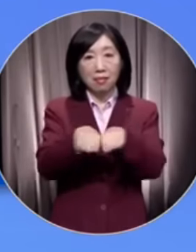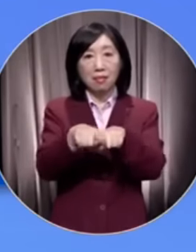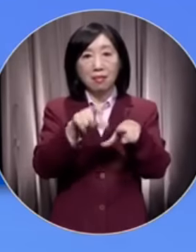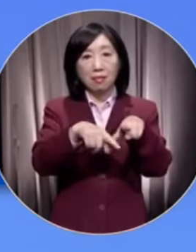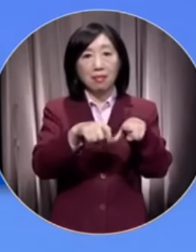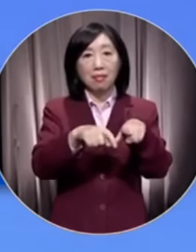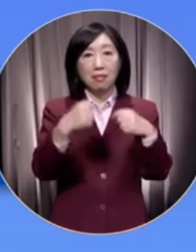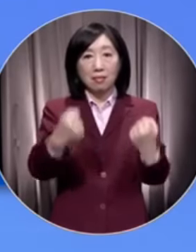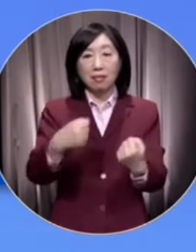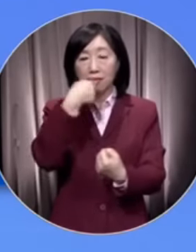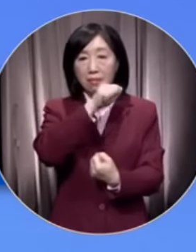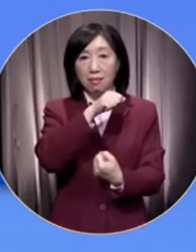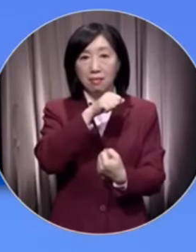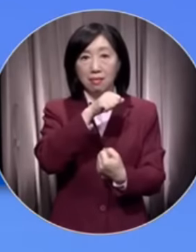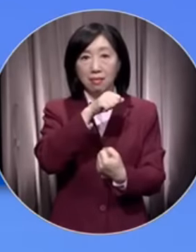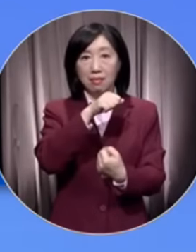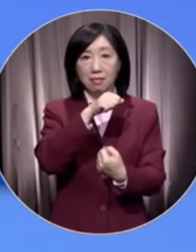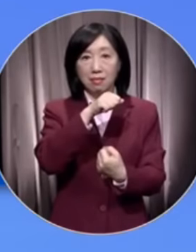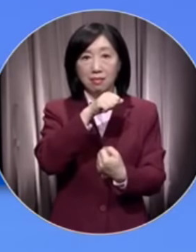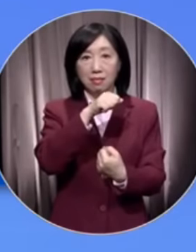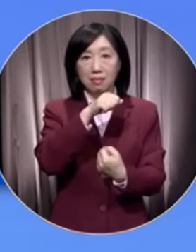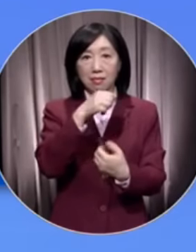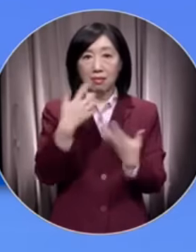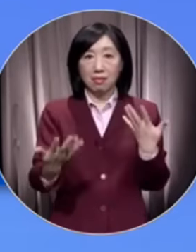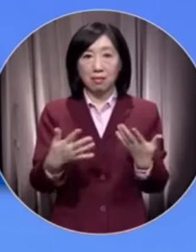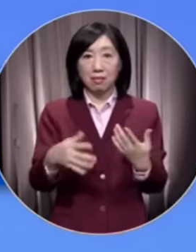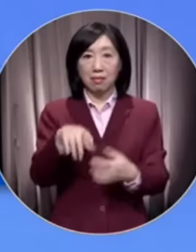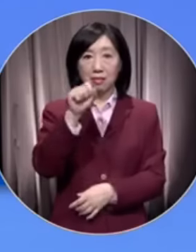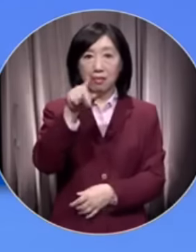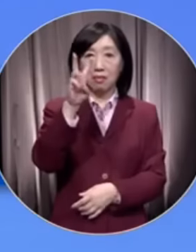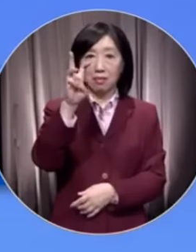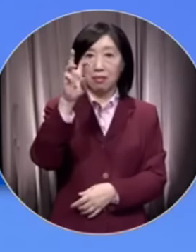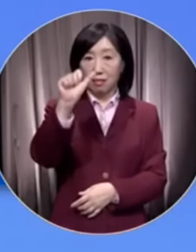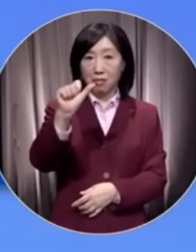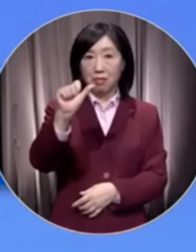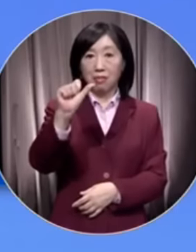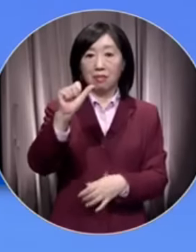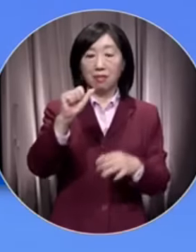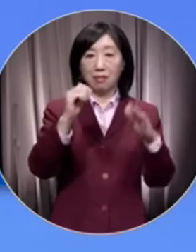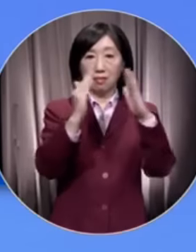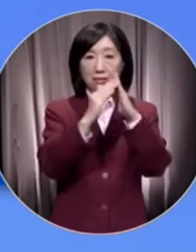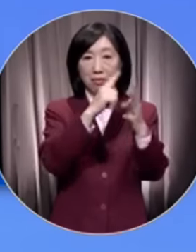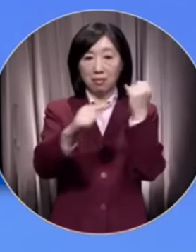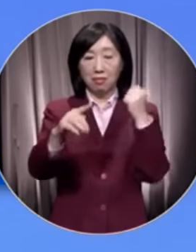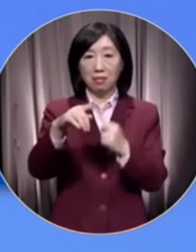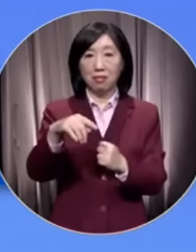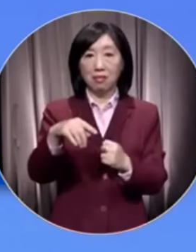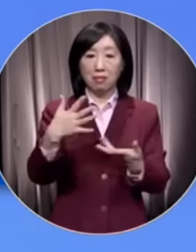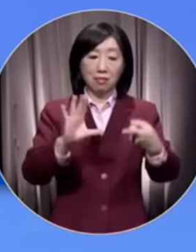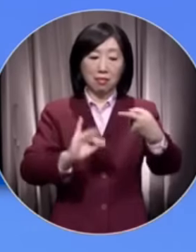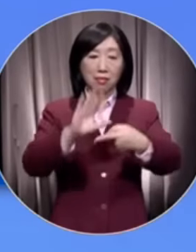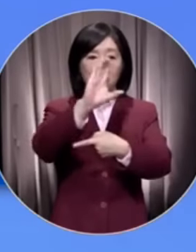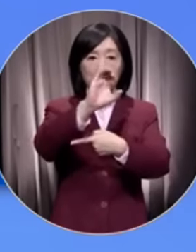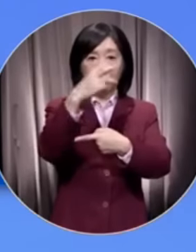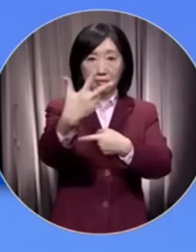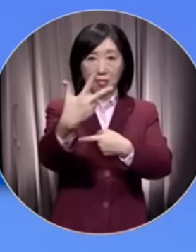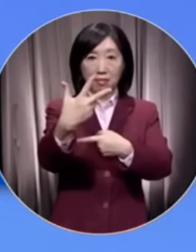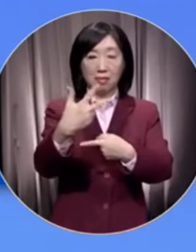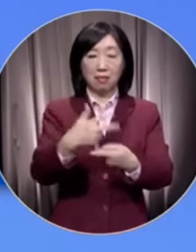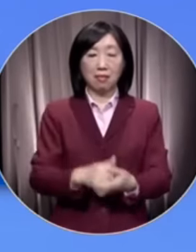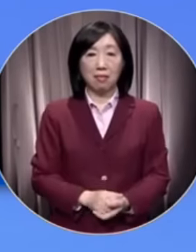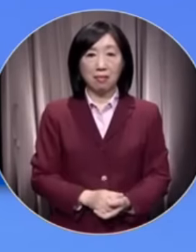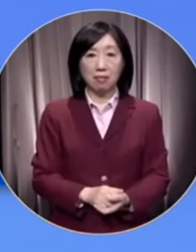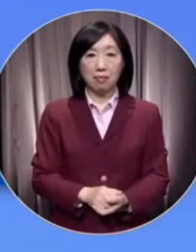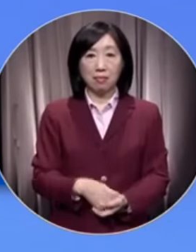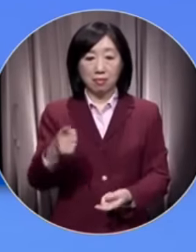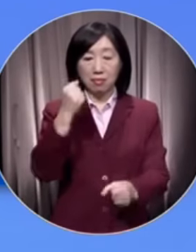占了台湾我们整个的一共有135万家，占着整个的企业97%，同时我们